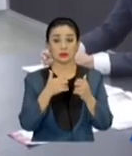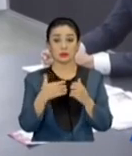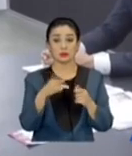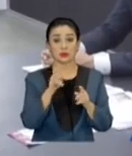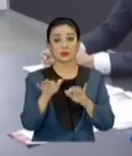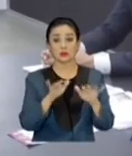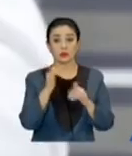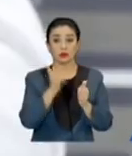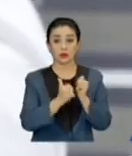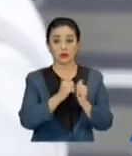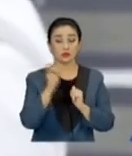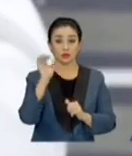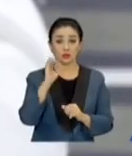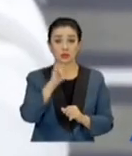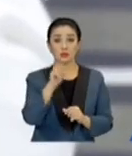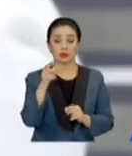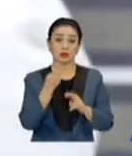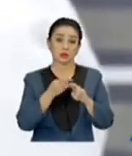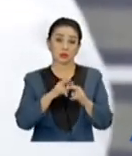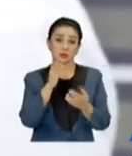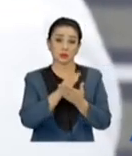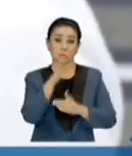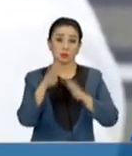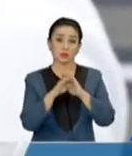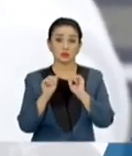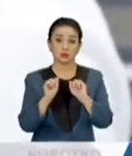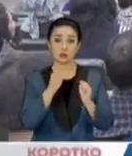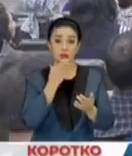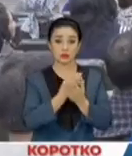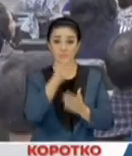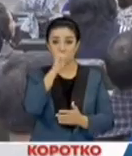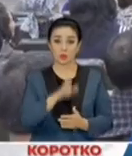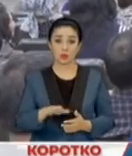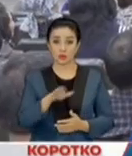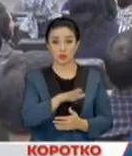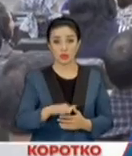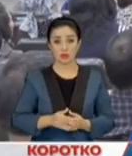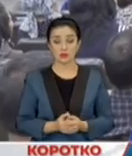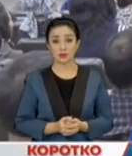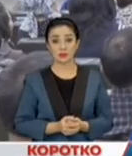деятельности каждого узбекистанца, который находится под защитой своего государства.